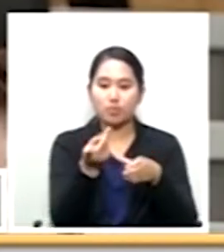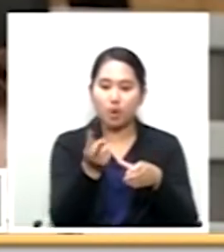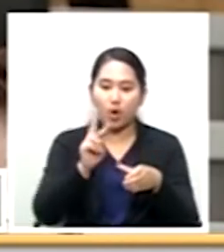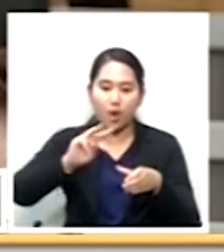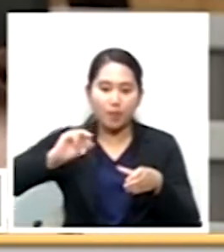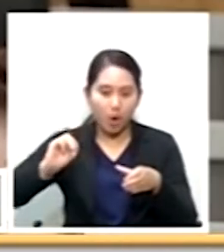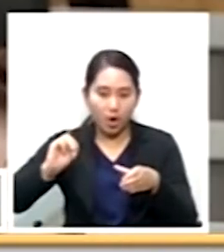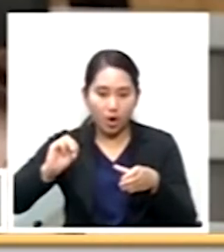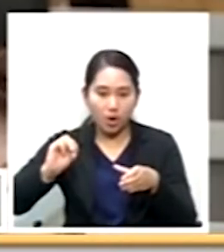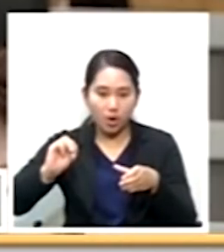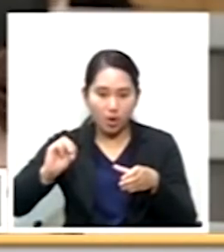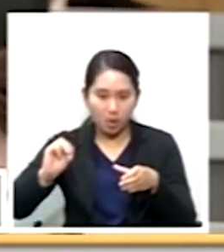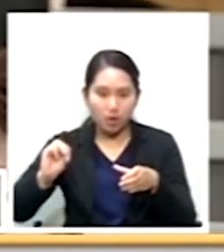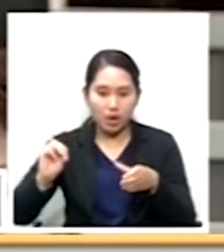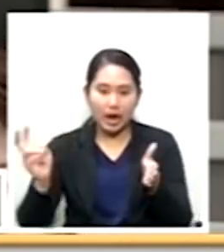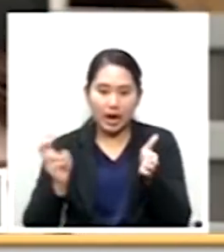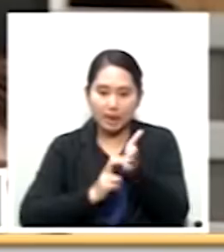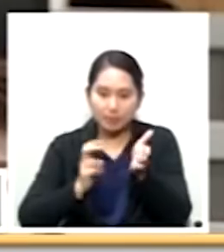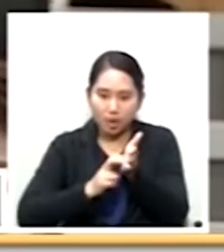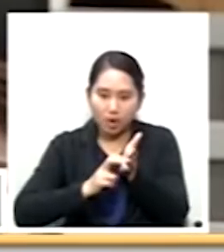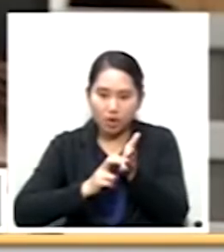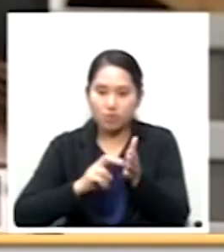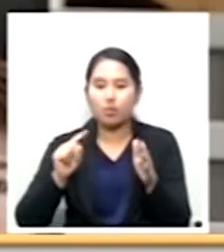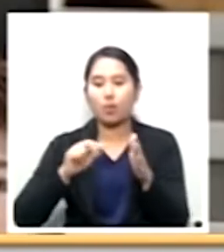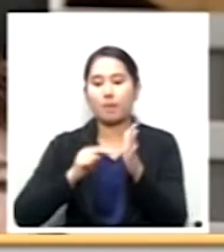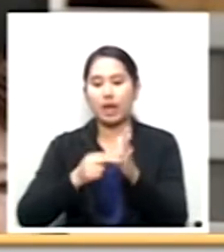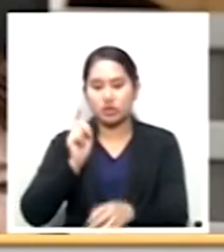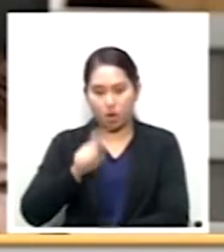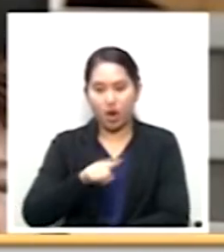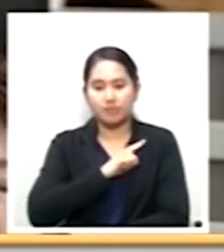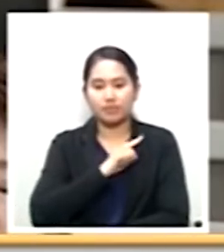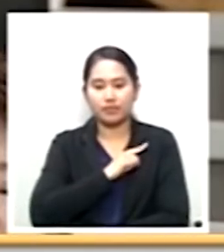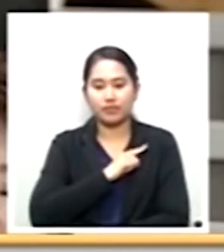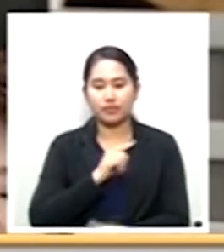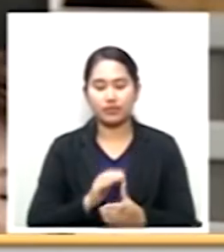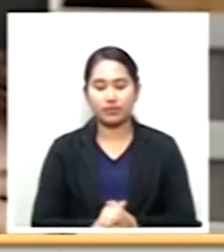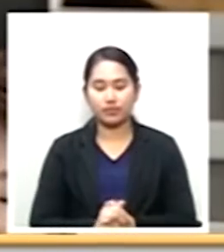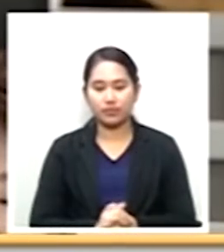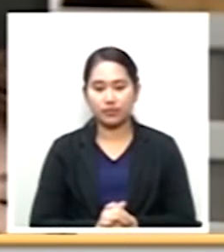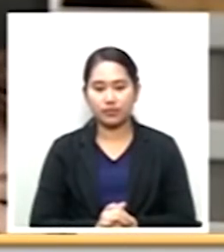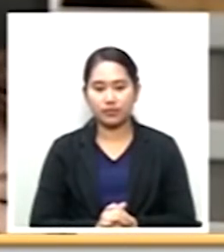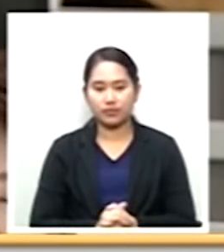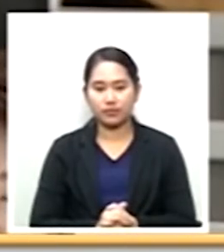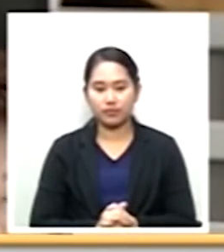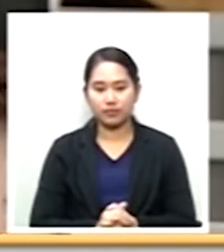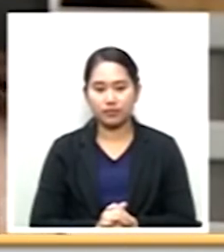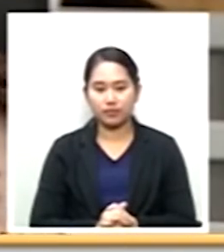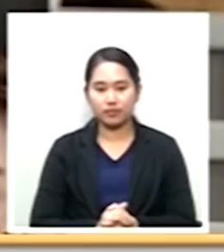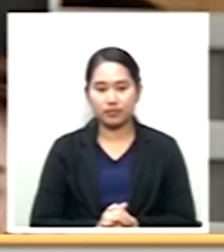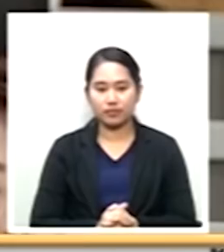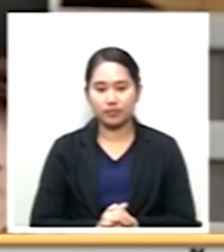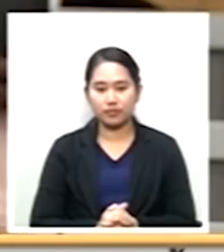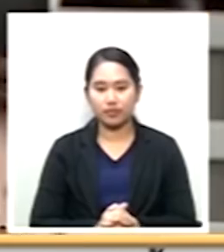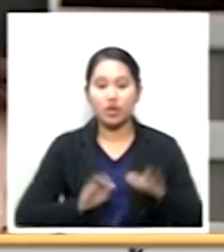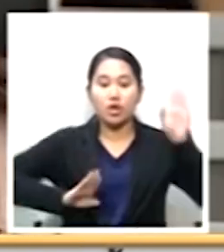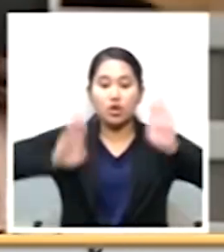นองพระบรมราชโองการจะต้องเป็นผู้รับผิดชอบท่านประธานครับระบอบประชาธิปไตยอัน